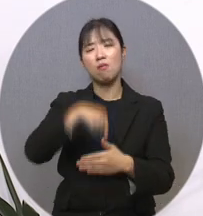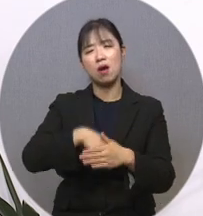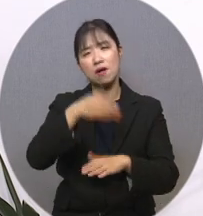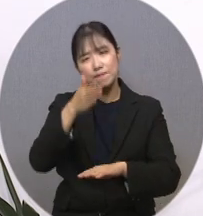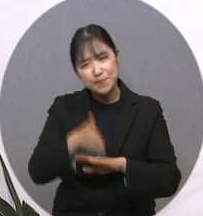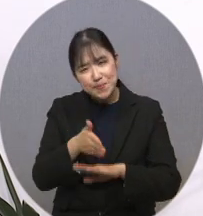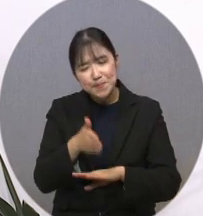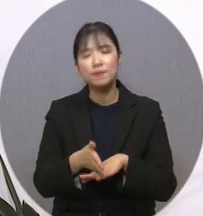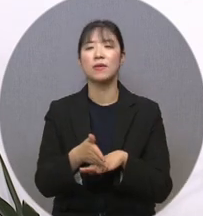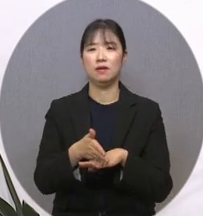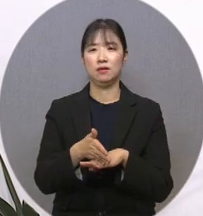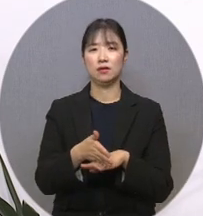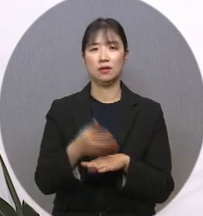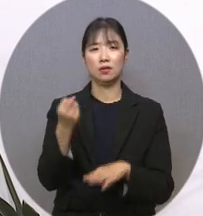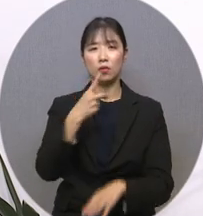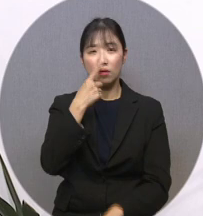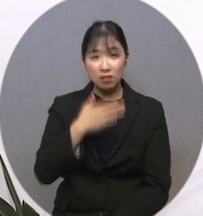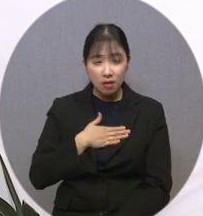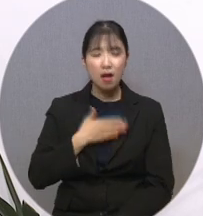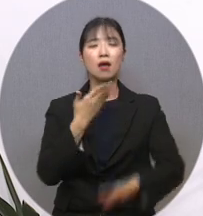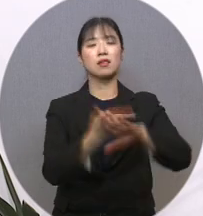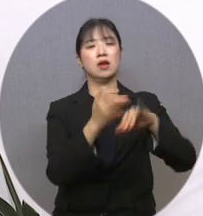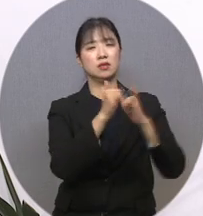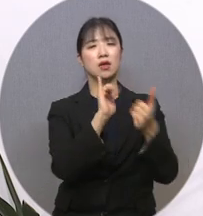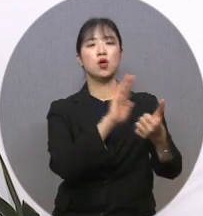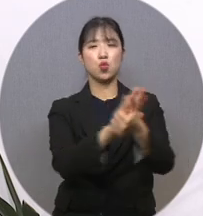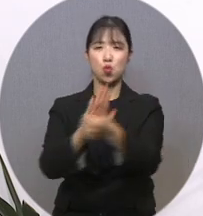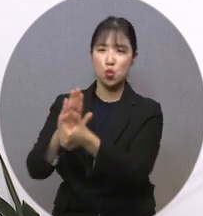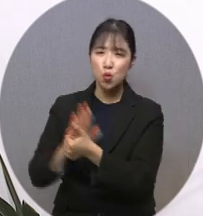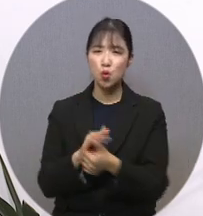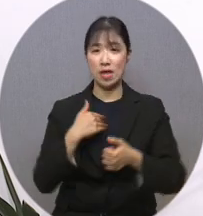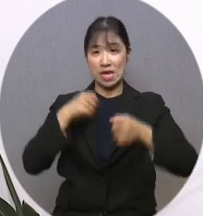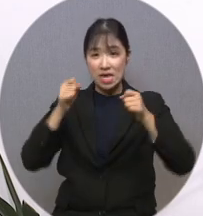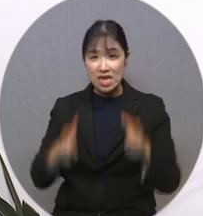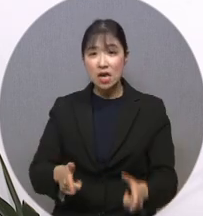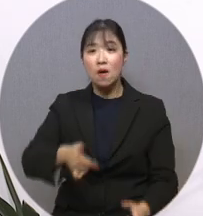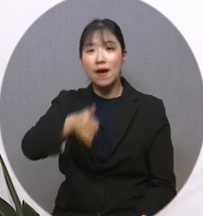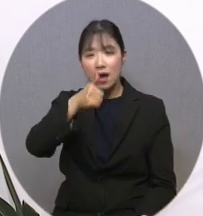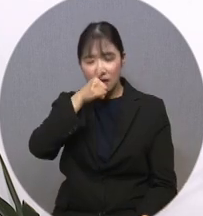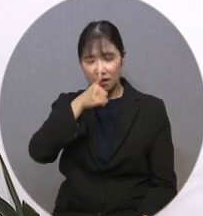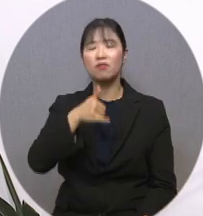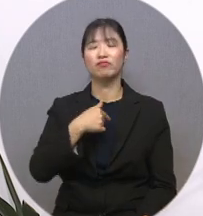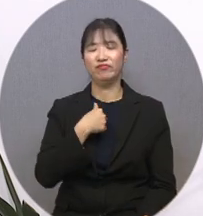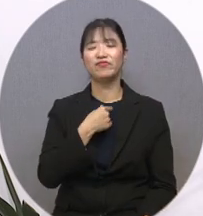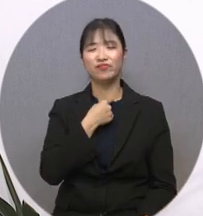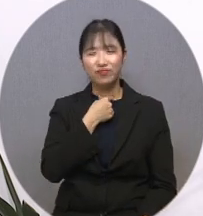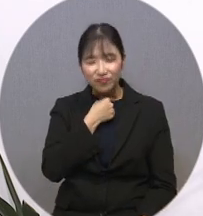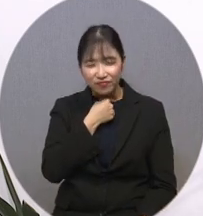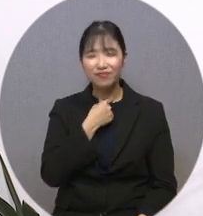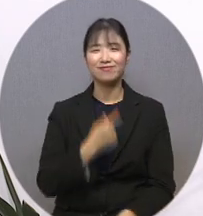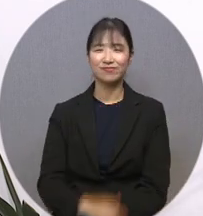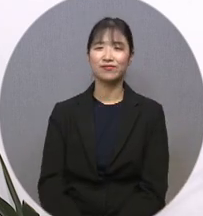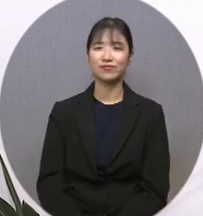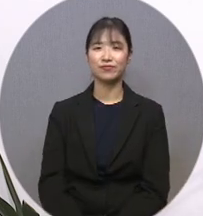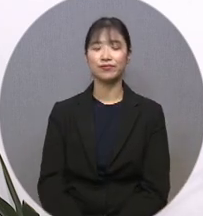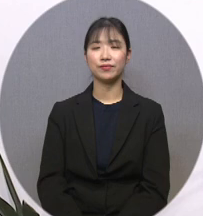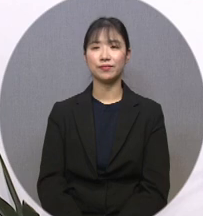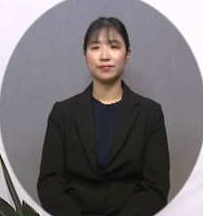해야 될 것이고 저도 또 다른 사람에게 도움되는 기회가 있으면 참 좋겠다 그런 생각을 갖고